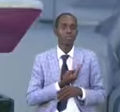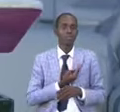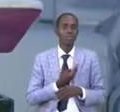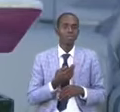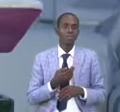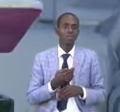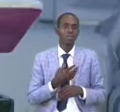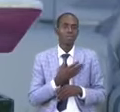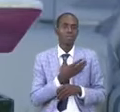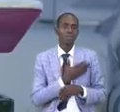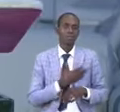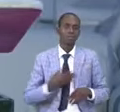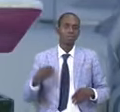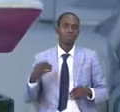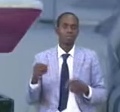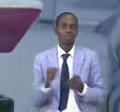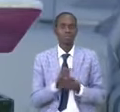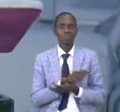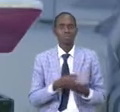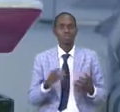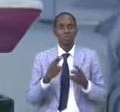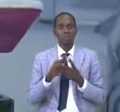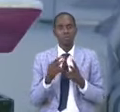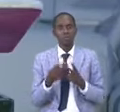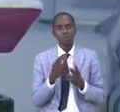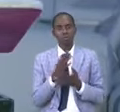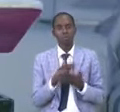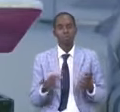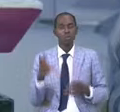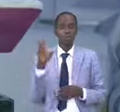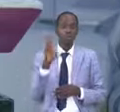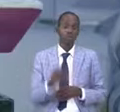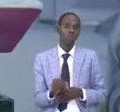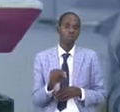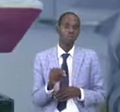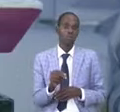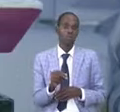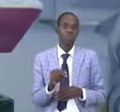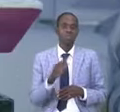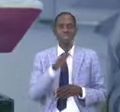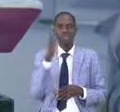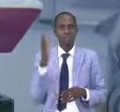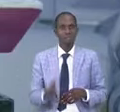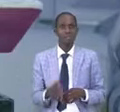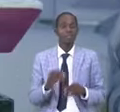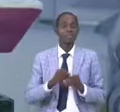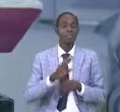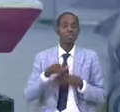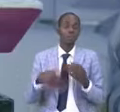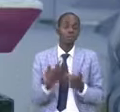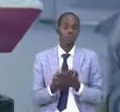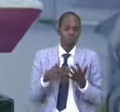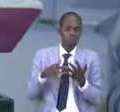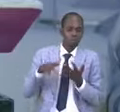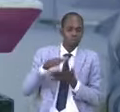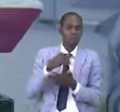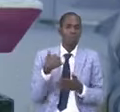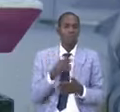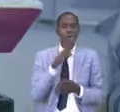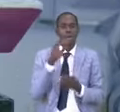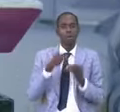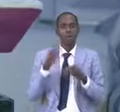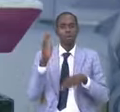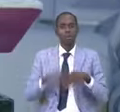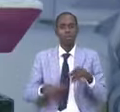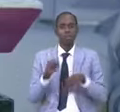le péril l'épée non rien dans toutes ces choses nous sommes plus que vainqueur pas celui